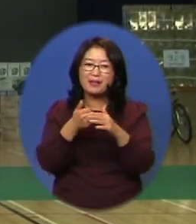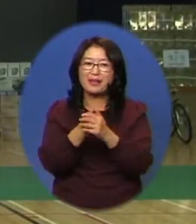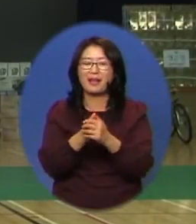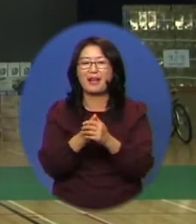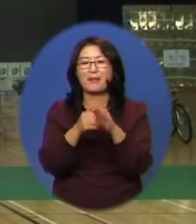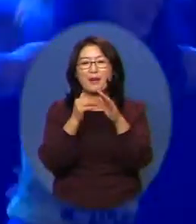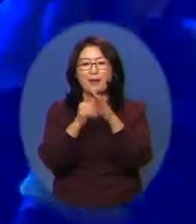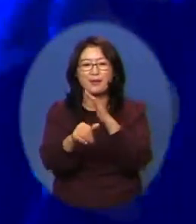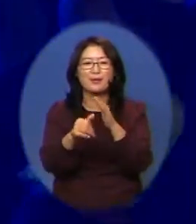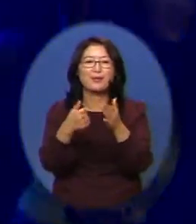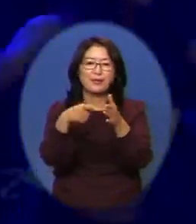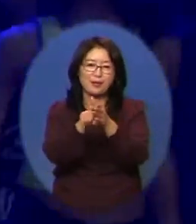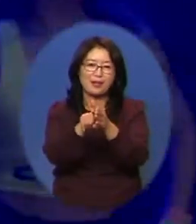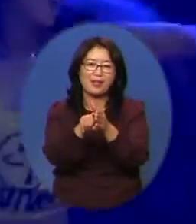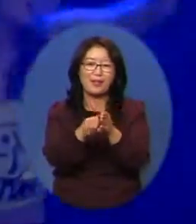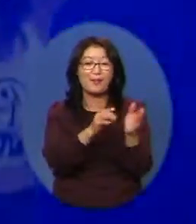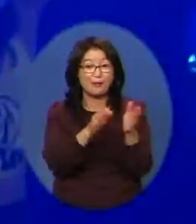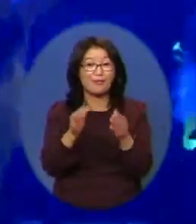행사인데요.